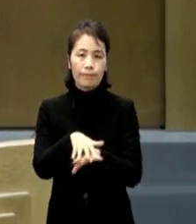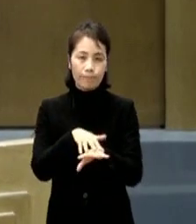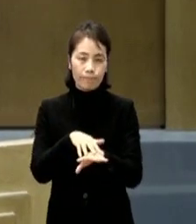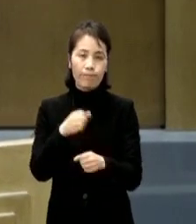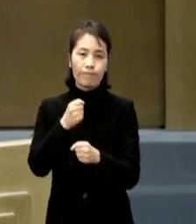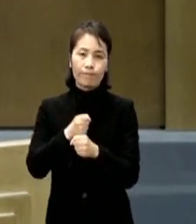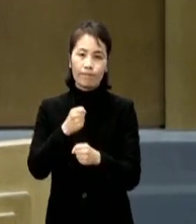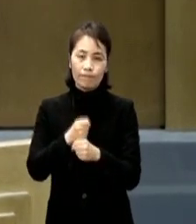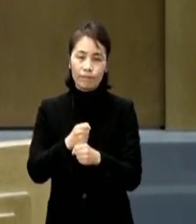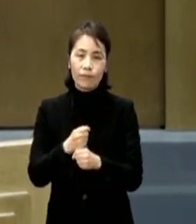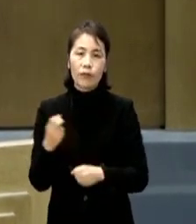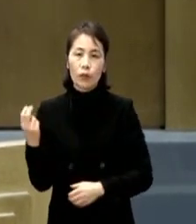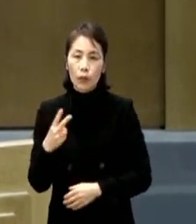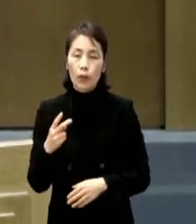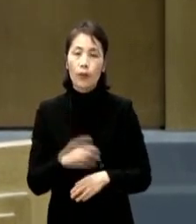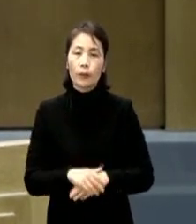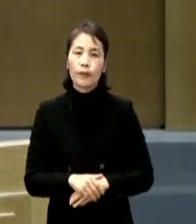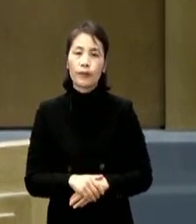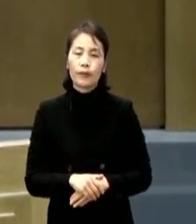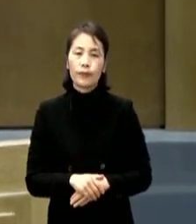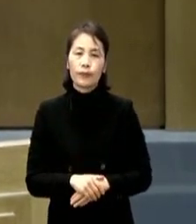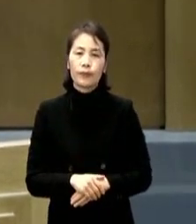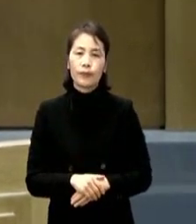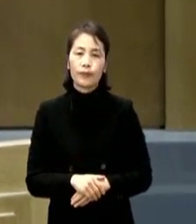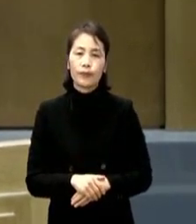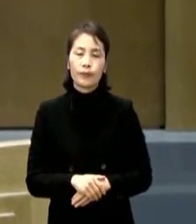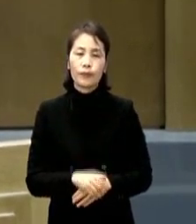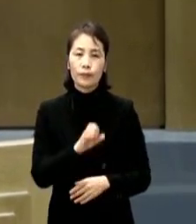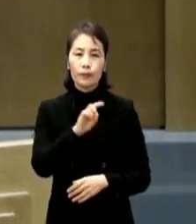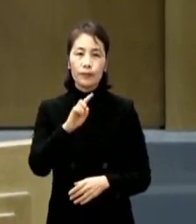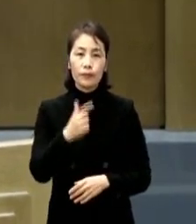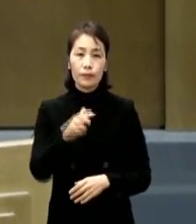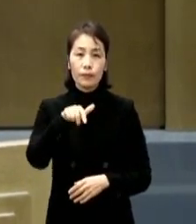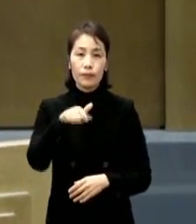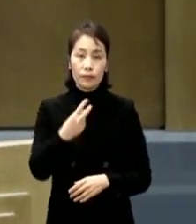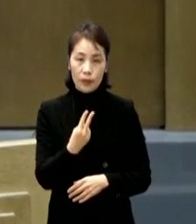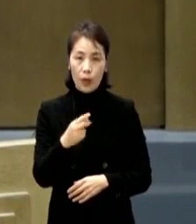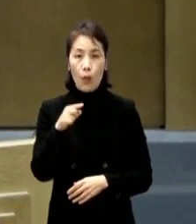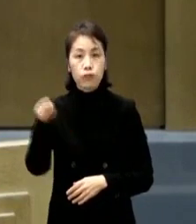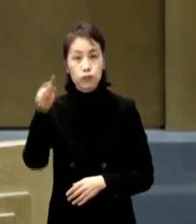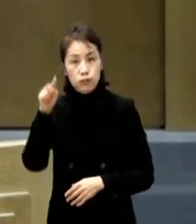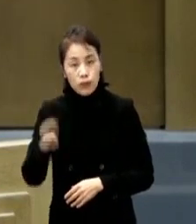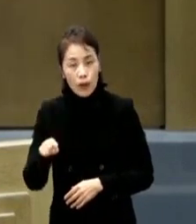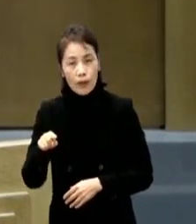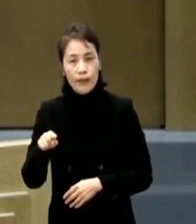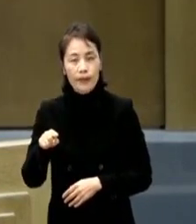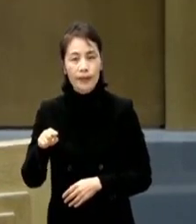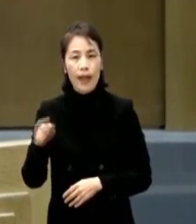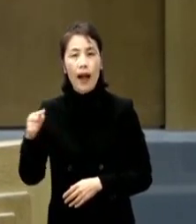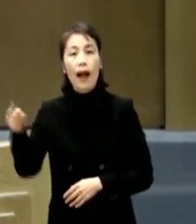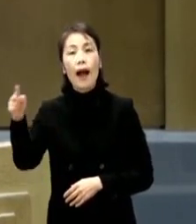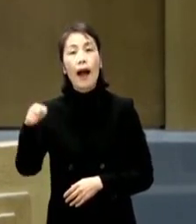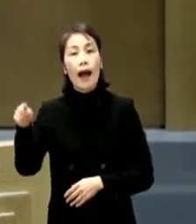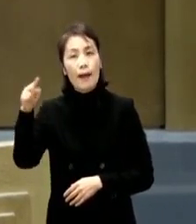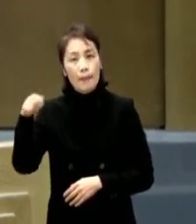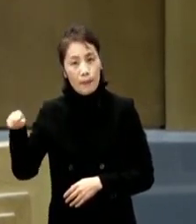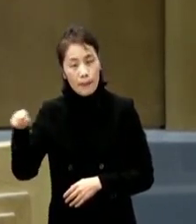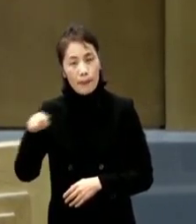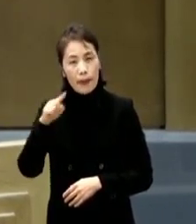조성하겠습니다. 나아가 판교 플러스 20 벤처 스타트업 클러스터를 경기